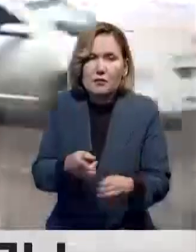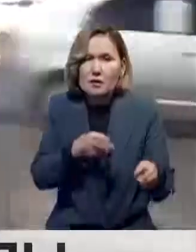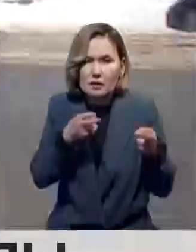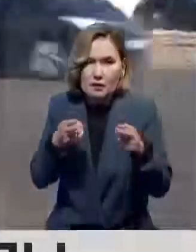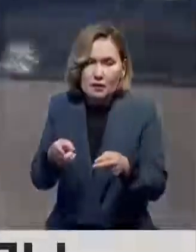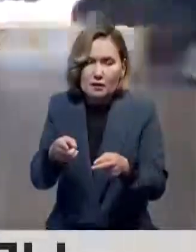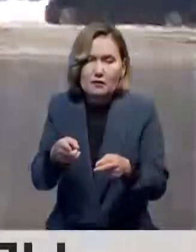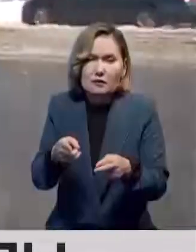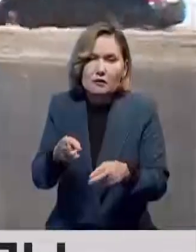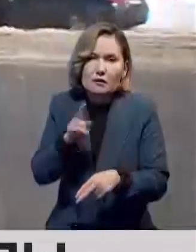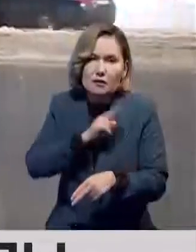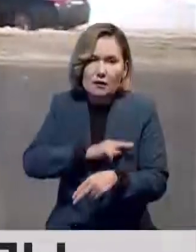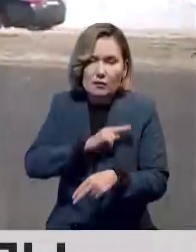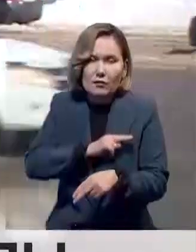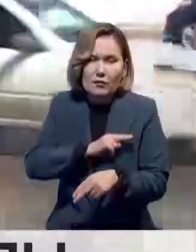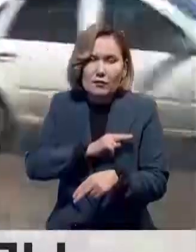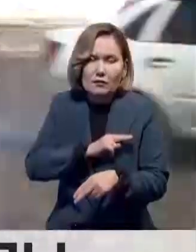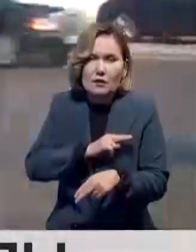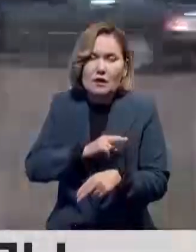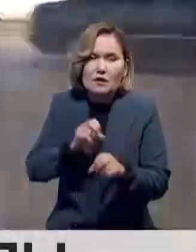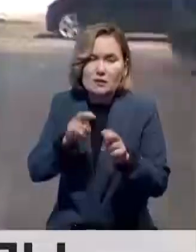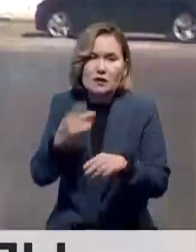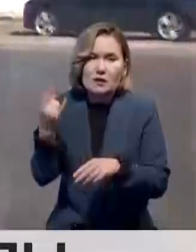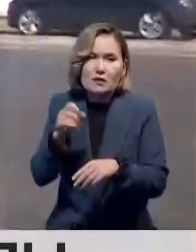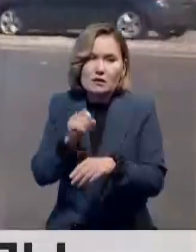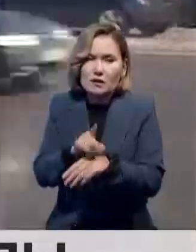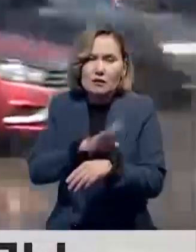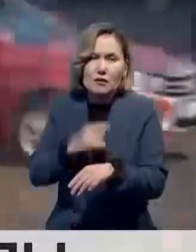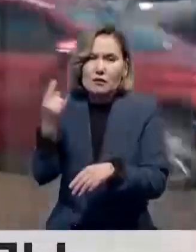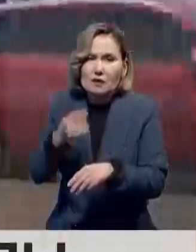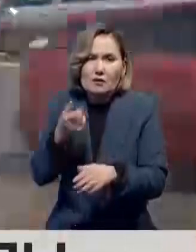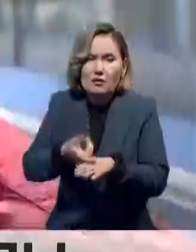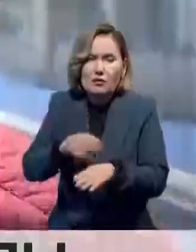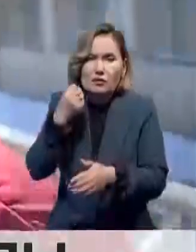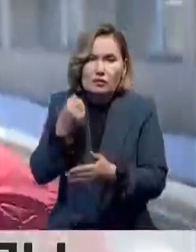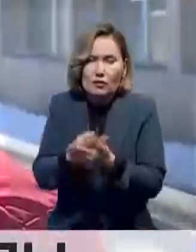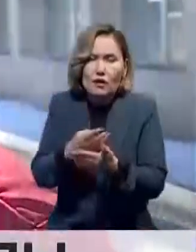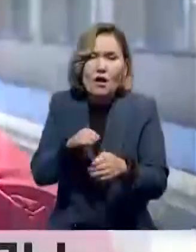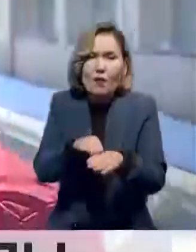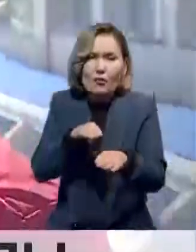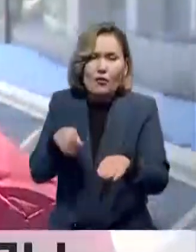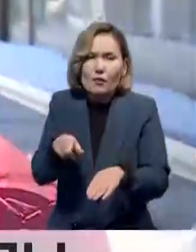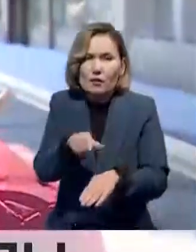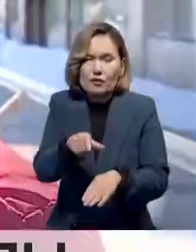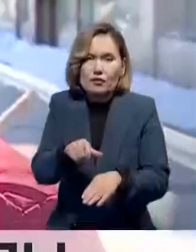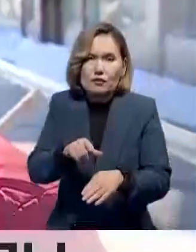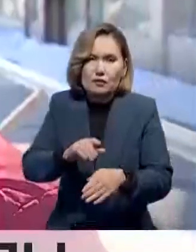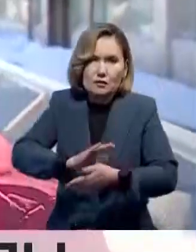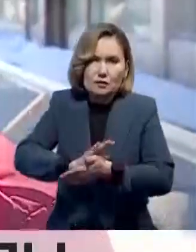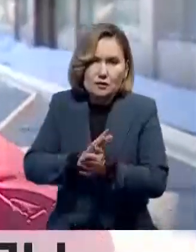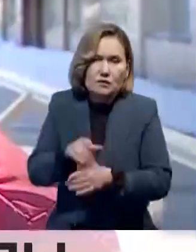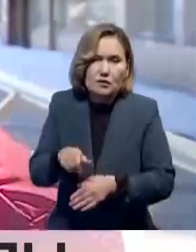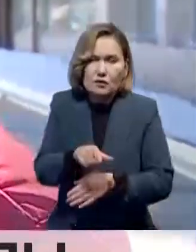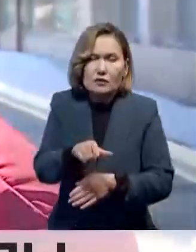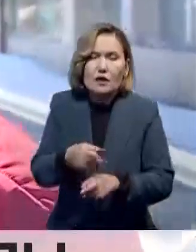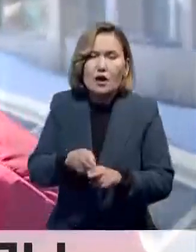такси де өзі қиын болды. Жолда көптеген нелер болды, пробкалар. Автобус жүрмеуі болды,